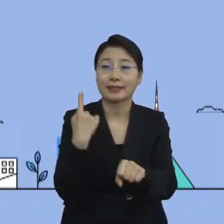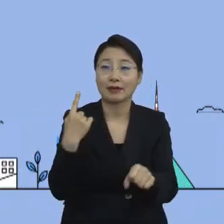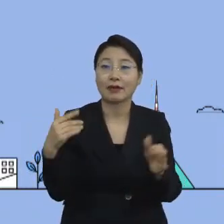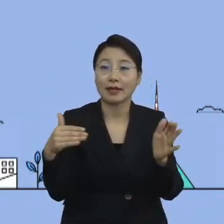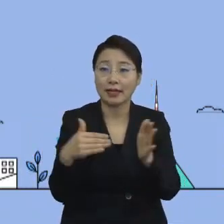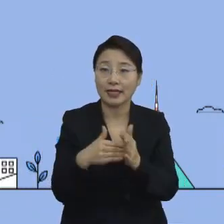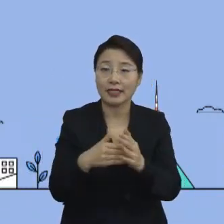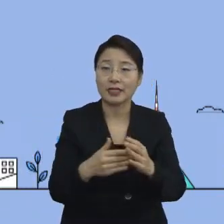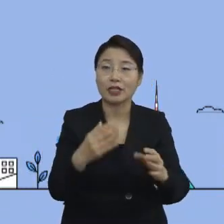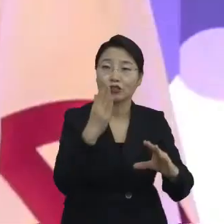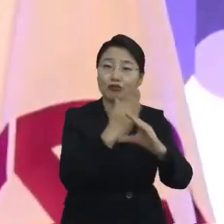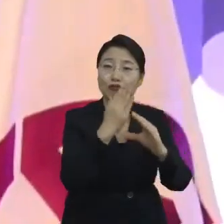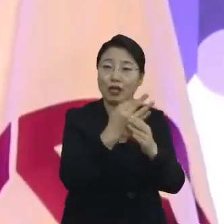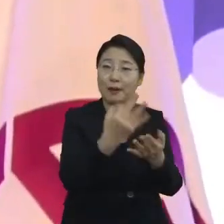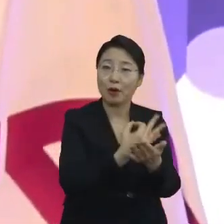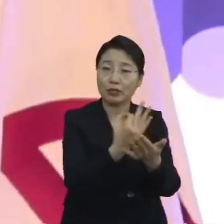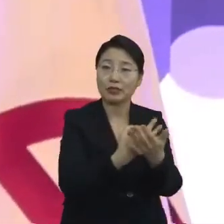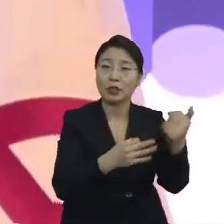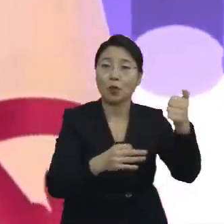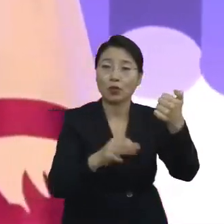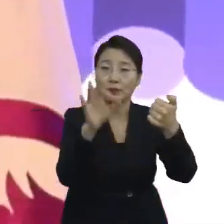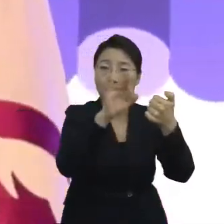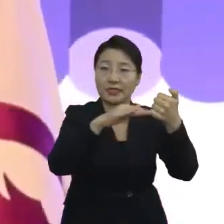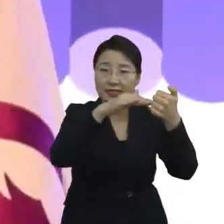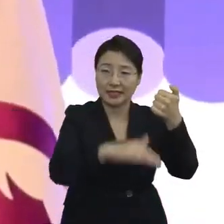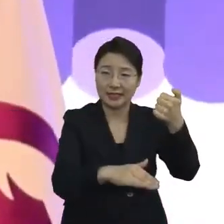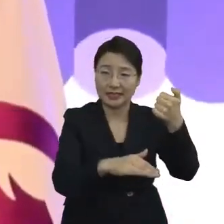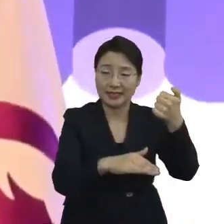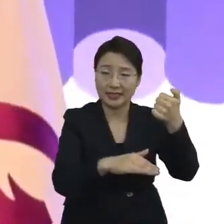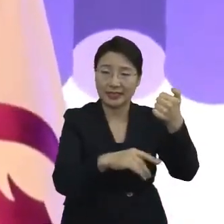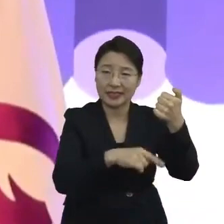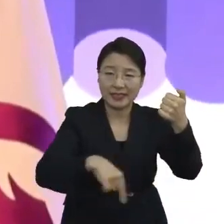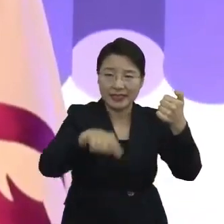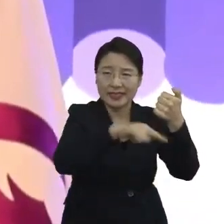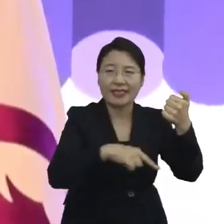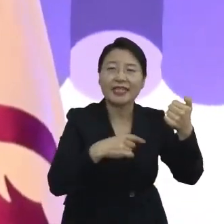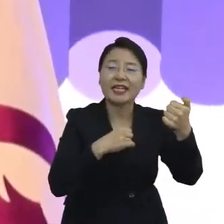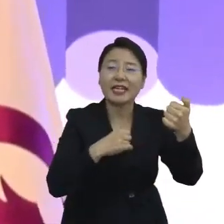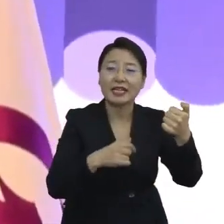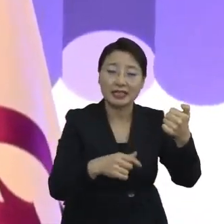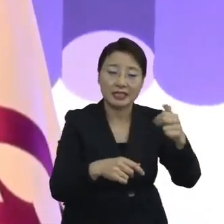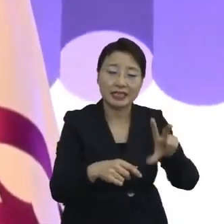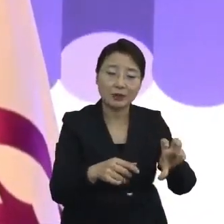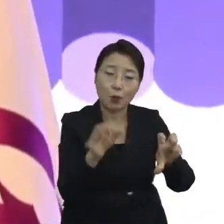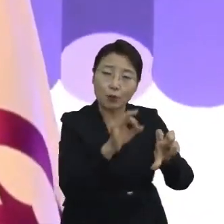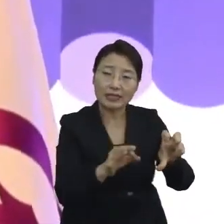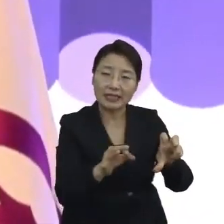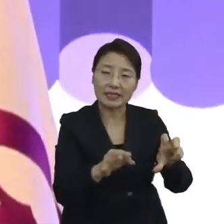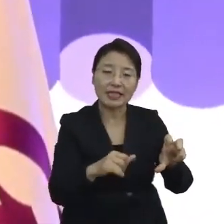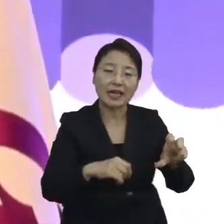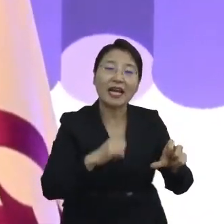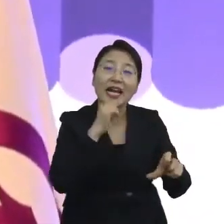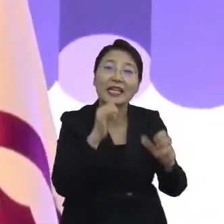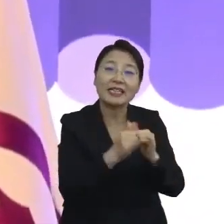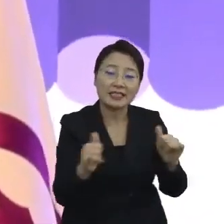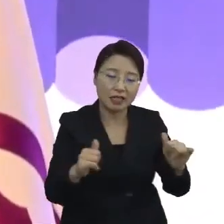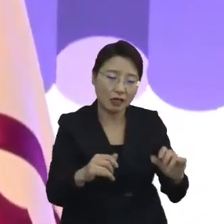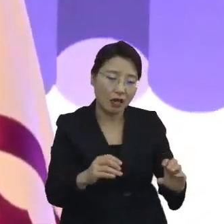작년까지는 중위소득 50% 이하 가정, 그러니까 밑에서부터 4분의 1, 25% 가정에 혜택을 드렸는데, 이제